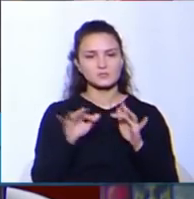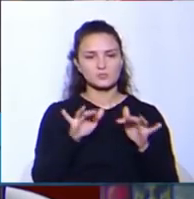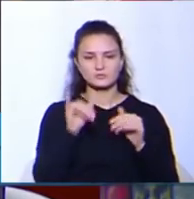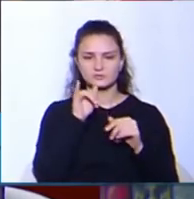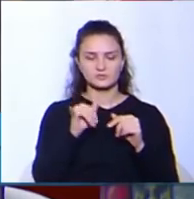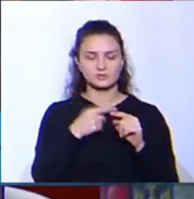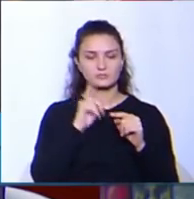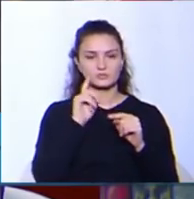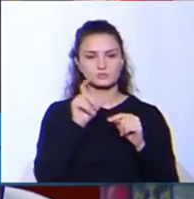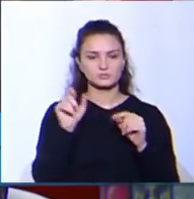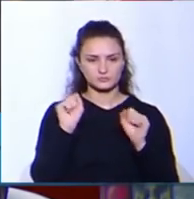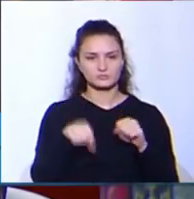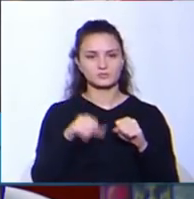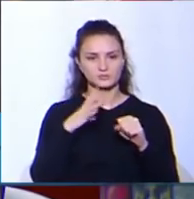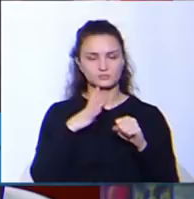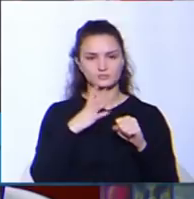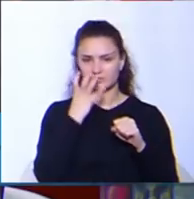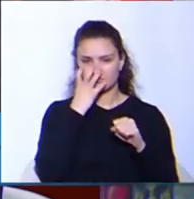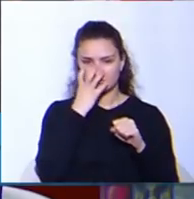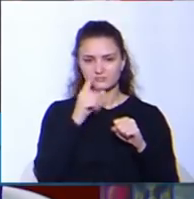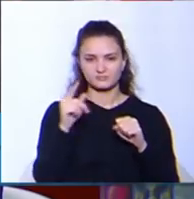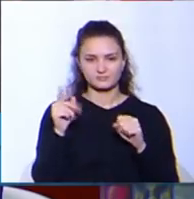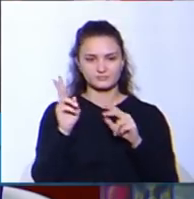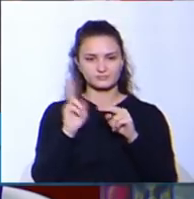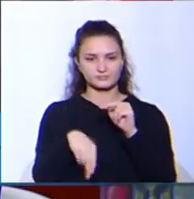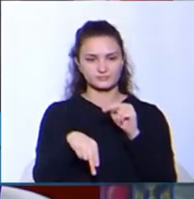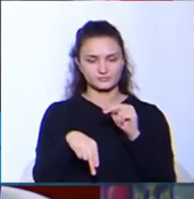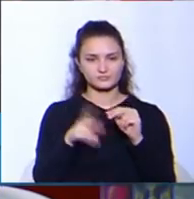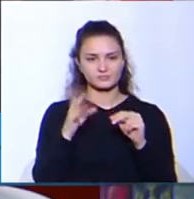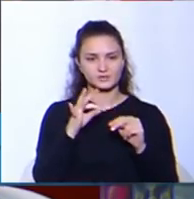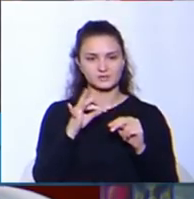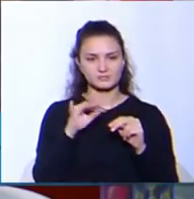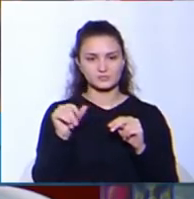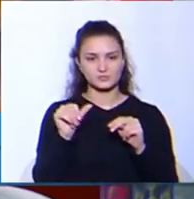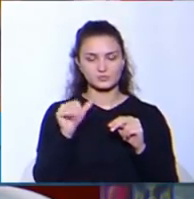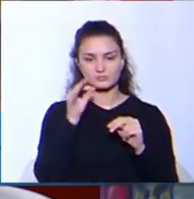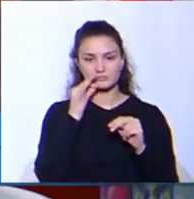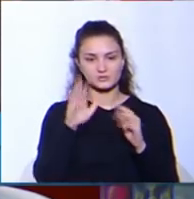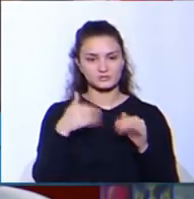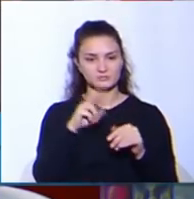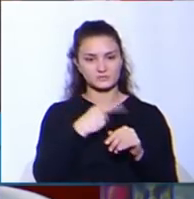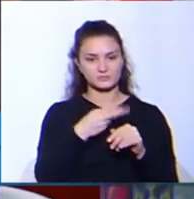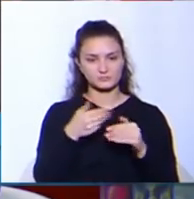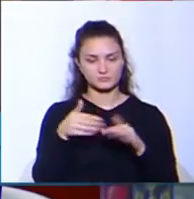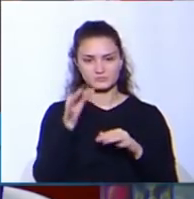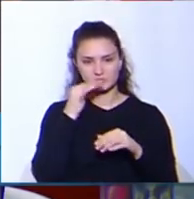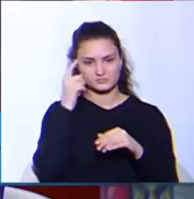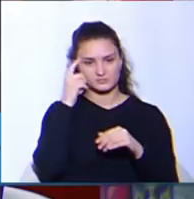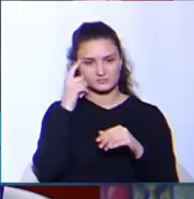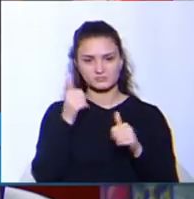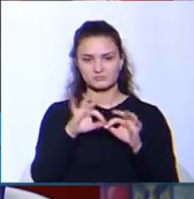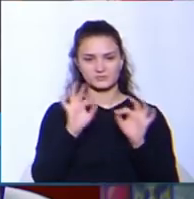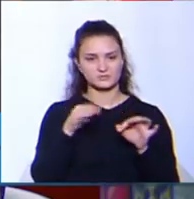ხშირად ესეთი ახალგაზრდები შეიძლება მოიხსნან აპარატიდან, მაგრამ ძალიან ცუდი მენტალური სტატუსებით მიდიან კლინიკიდან. იშვიათი შემთხვევა,